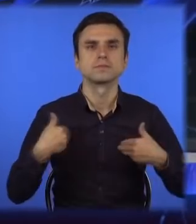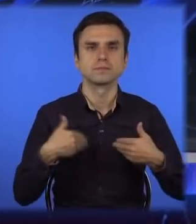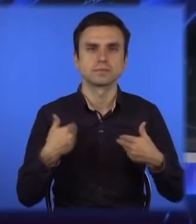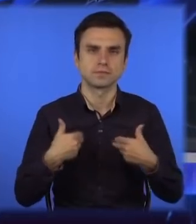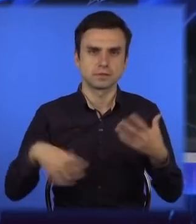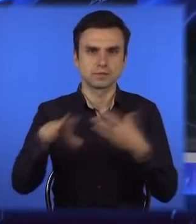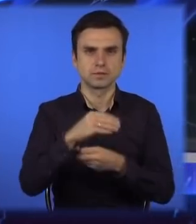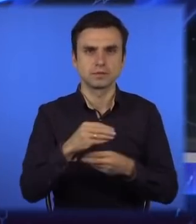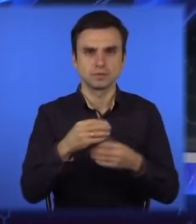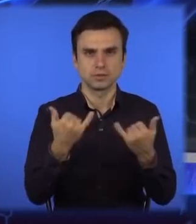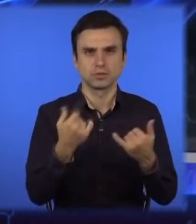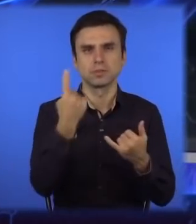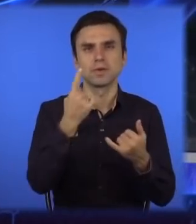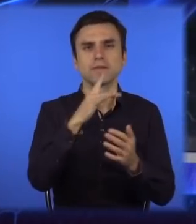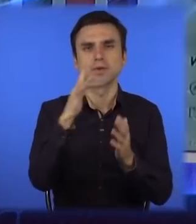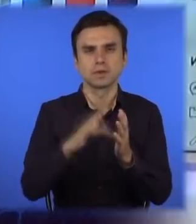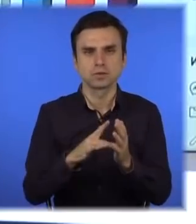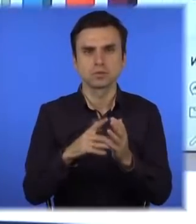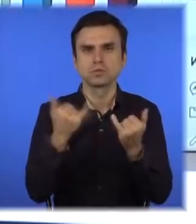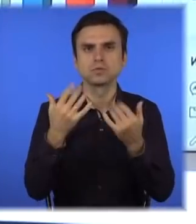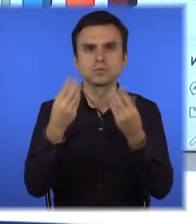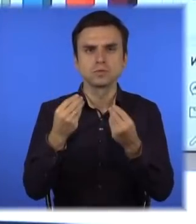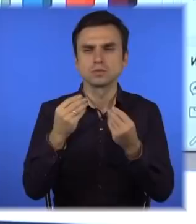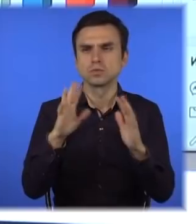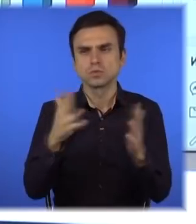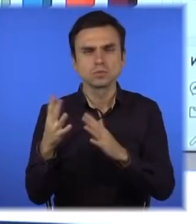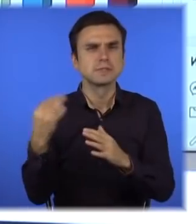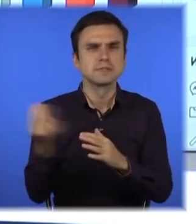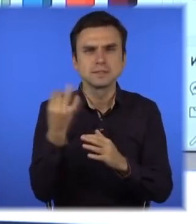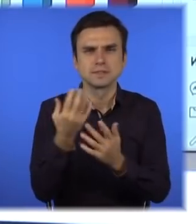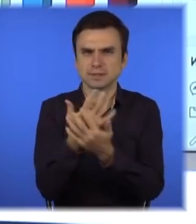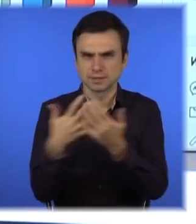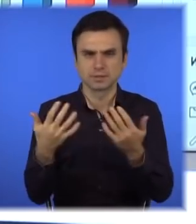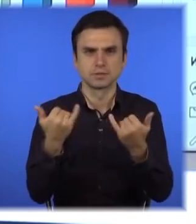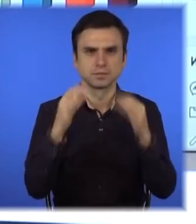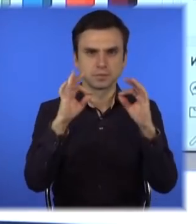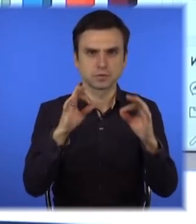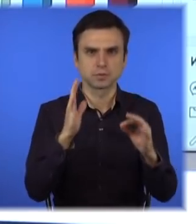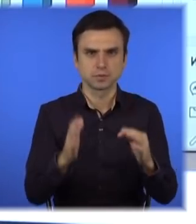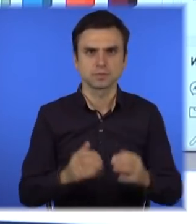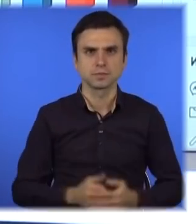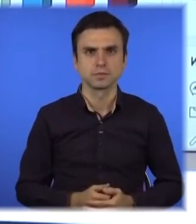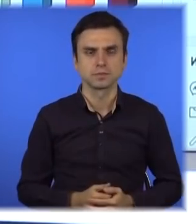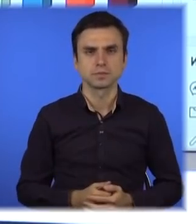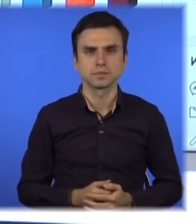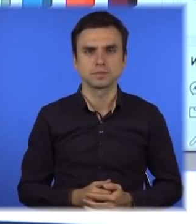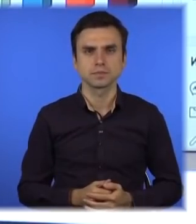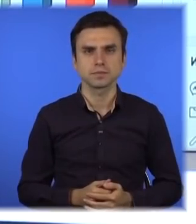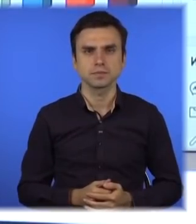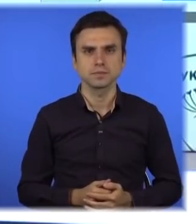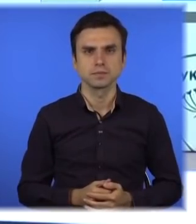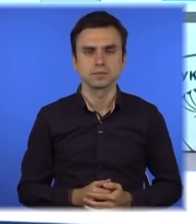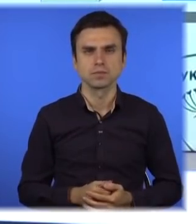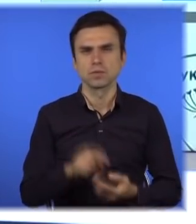Болденська. Проти всіх, чверть криворіжців не підтримають жодну політичну партію. Про це говорять результати опитування,